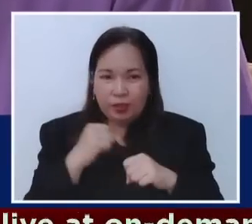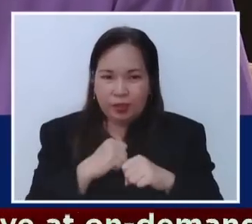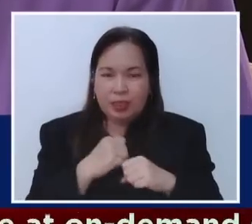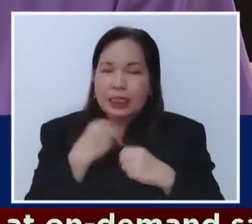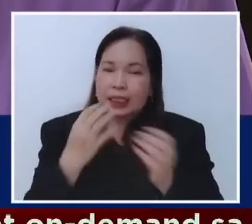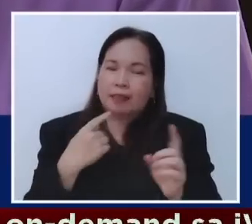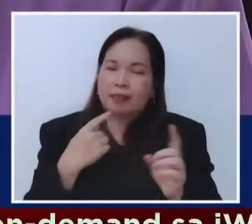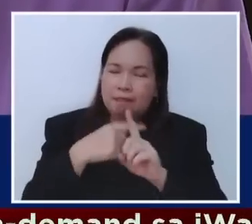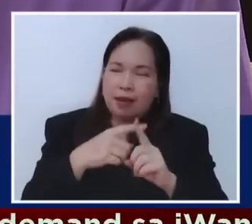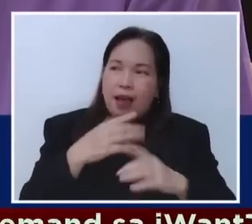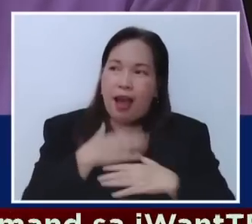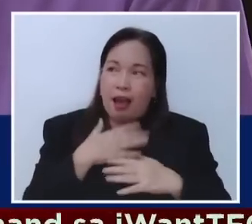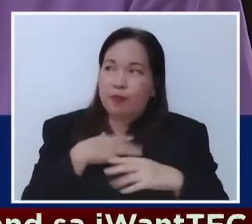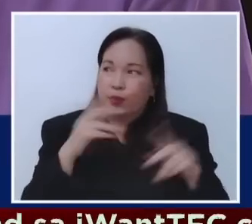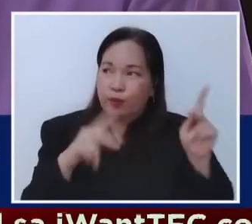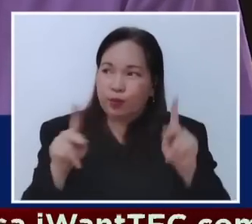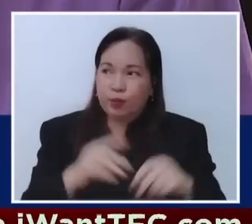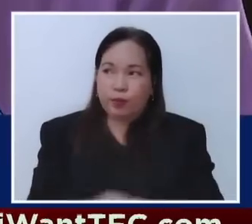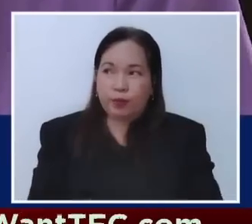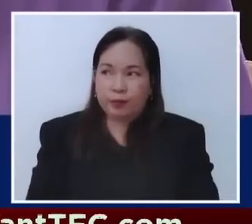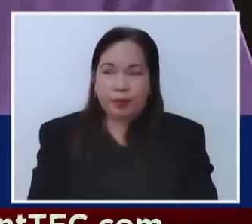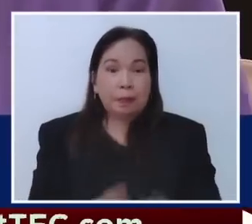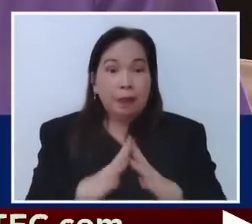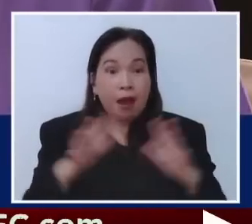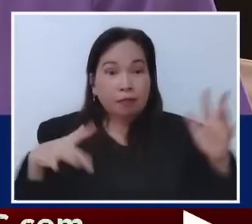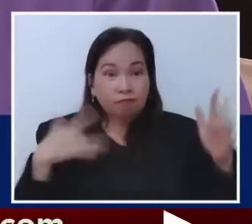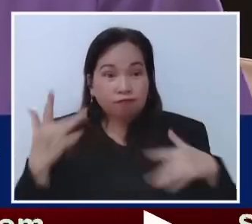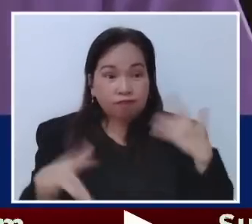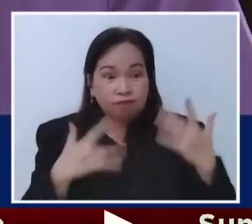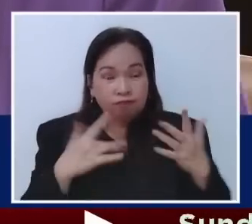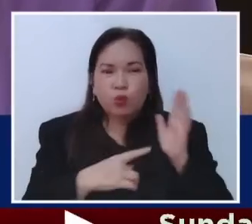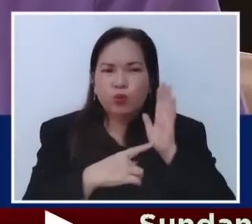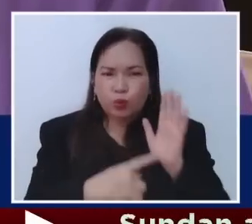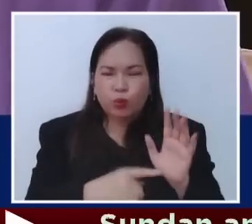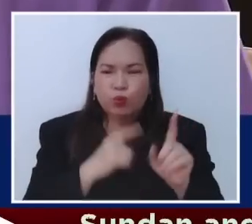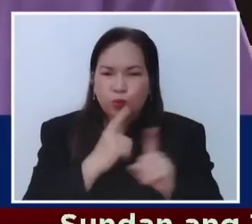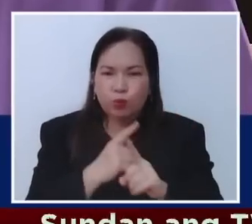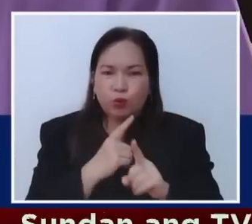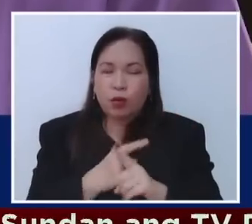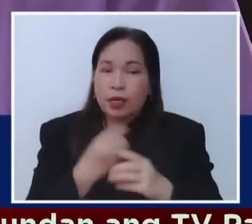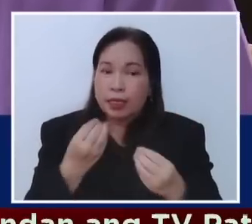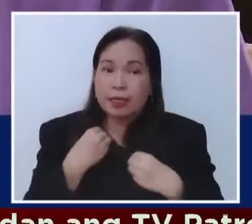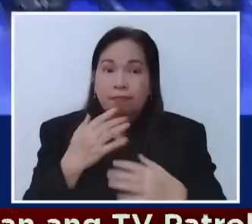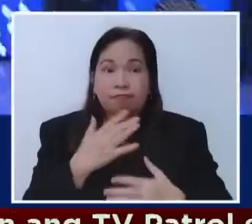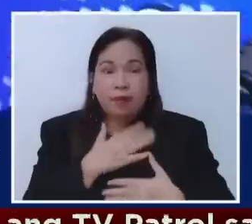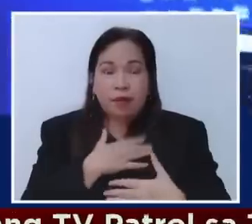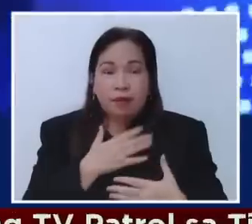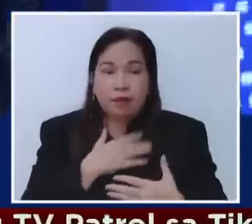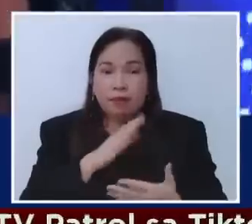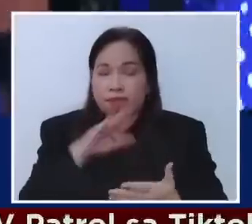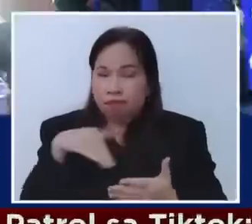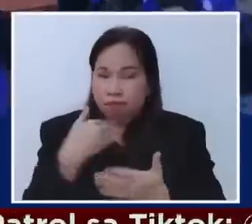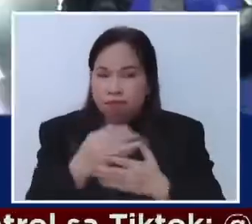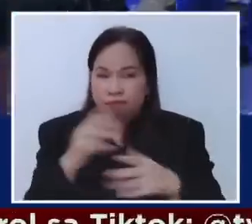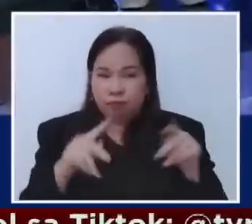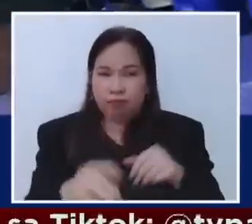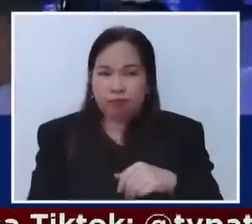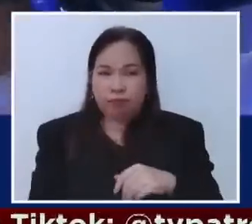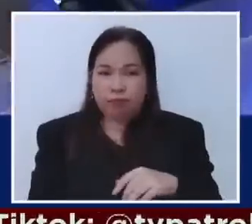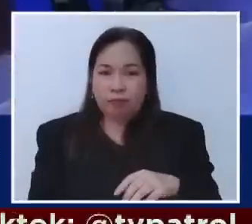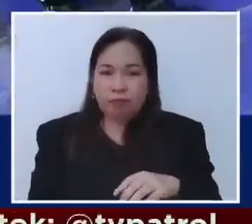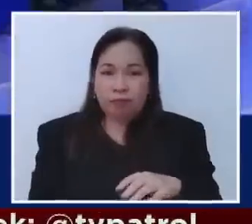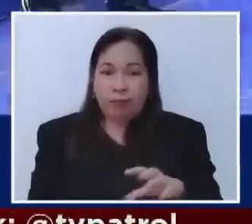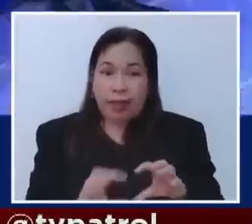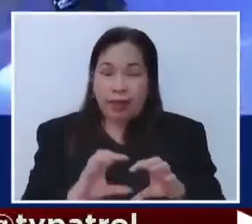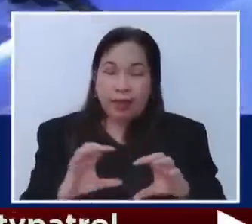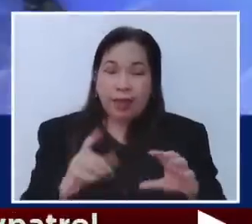madlang people. Sobrang excited kami na ipakita pa at pasahin pa ang ating mga madlang people. Sino ba sa palagay mo magbibigay?